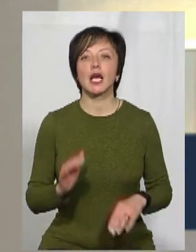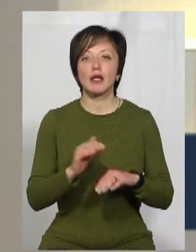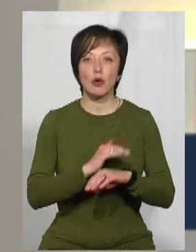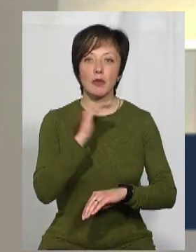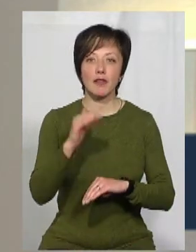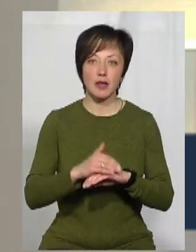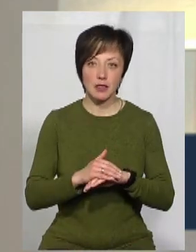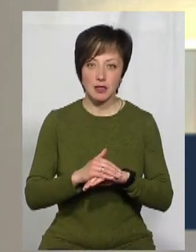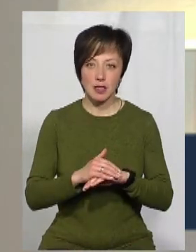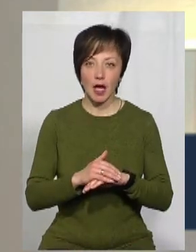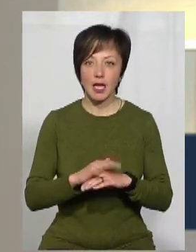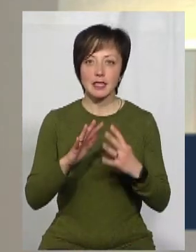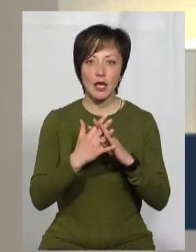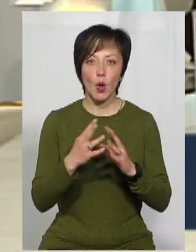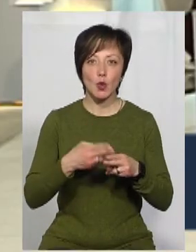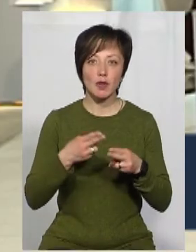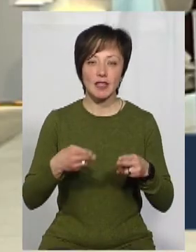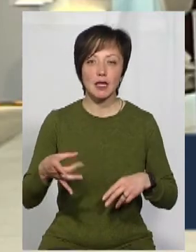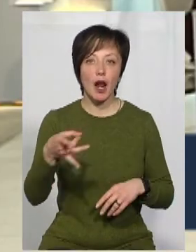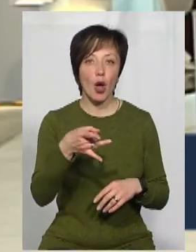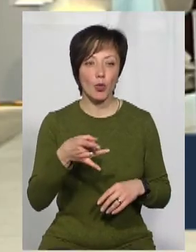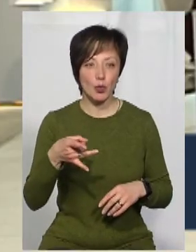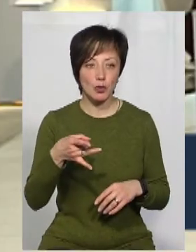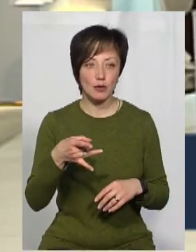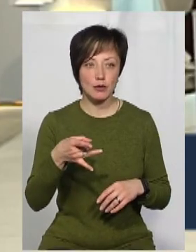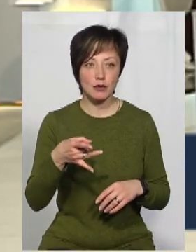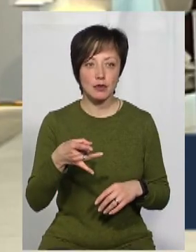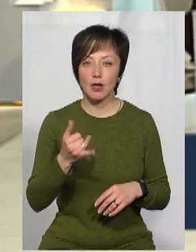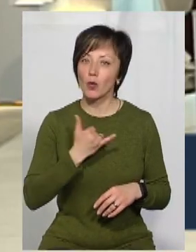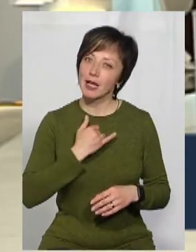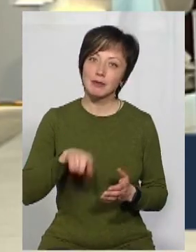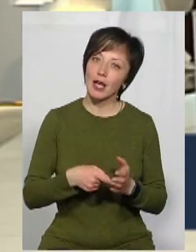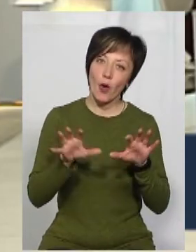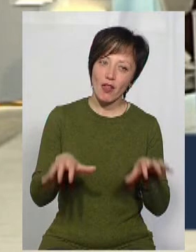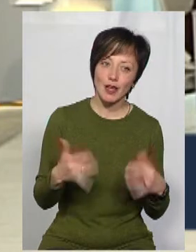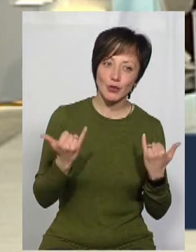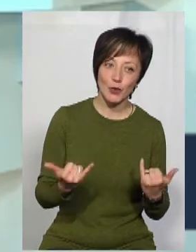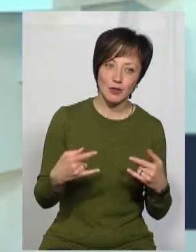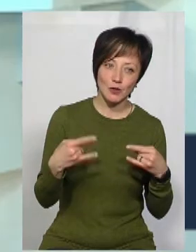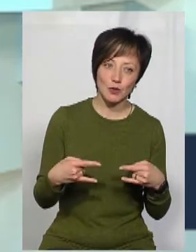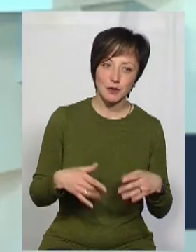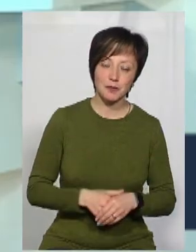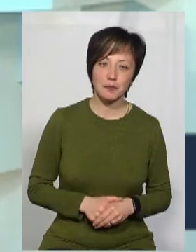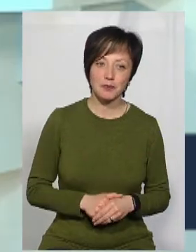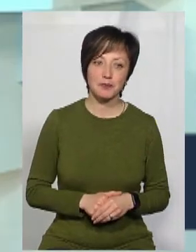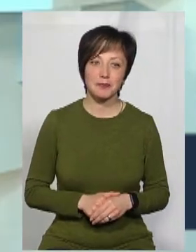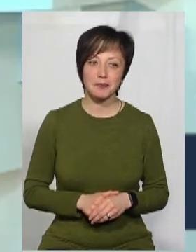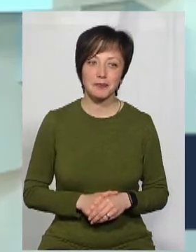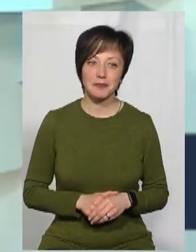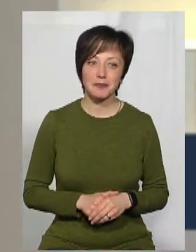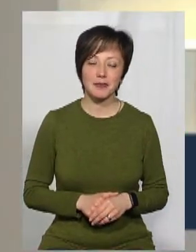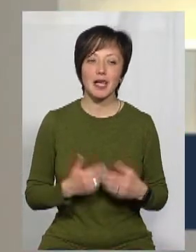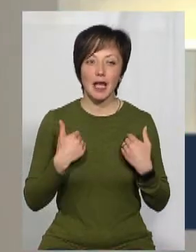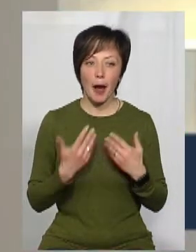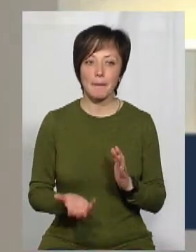Добрий вечір. Село Сипов, Дунаєвський район. А в нас міський голова сьогодні в студії. Він має відповідь? Я